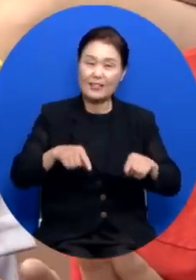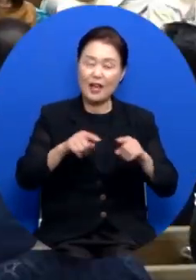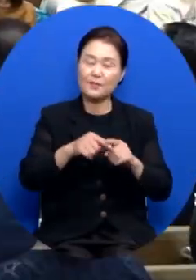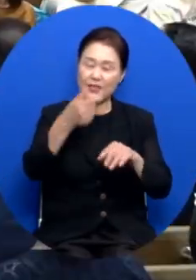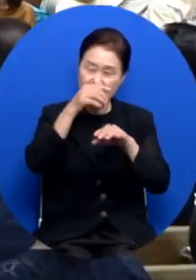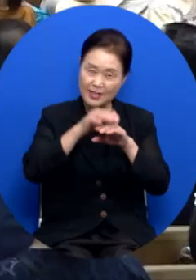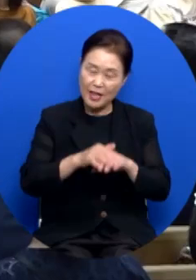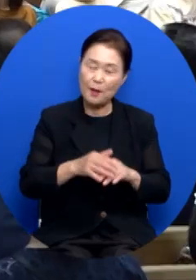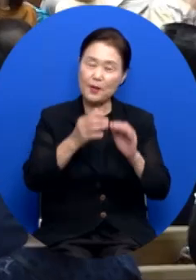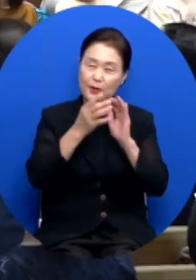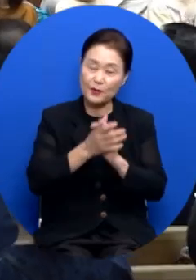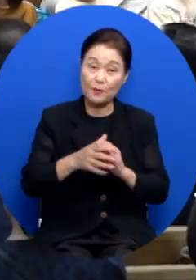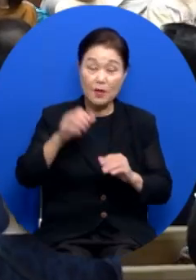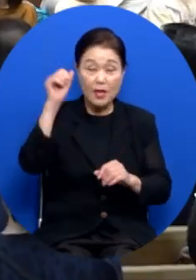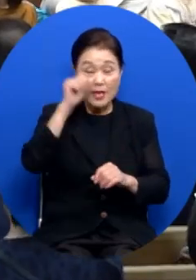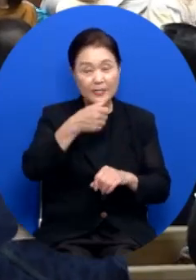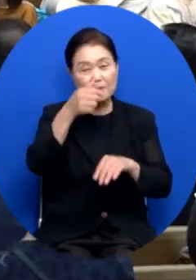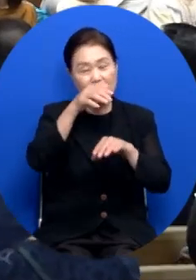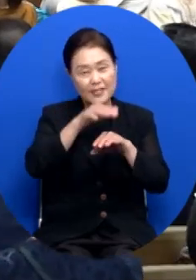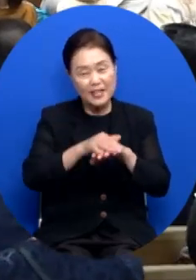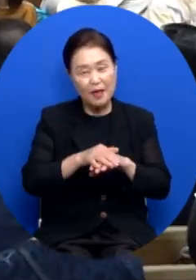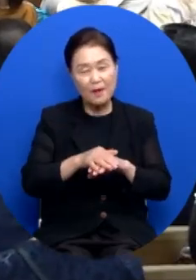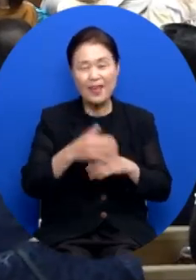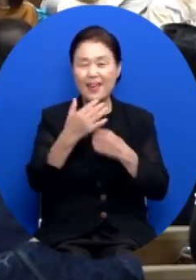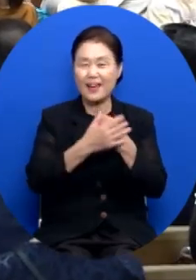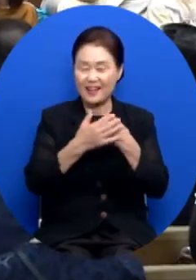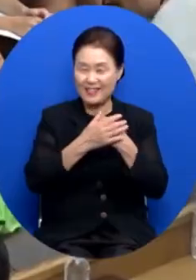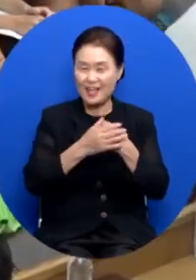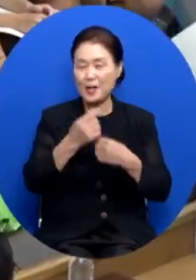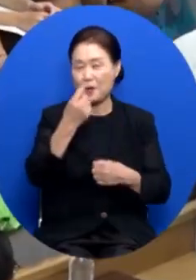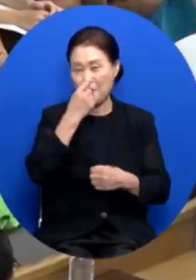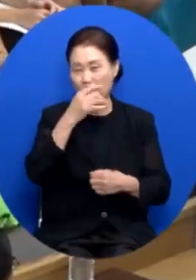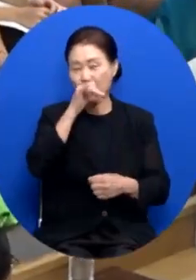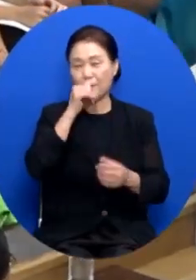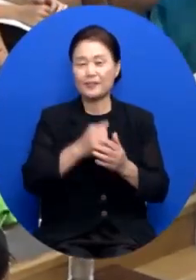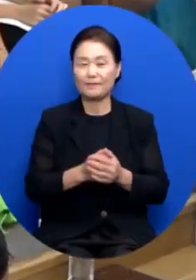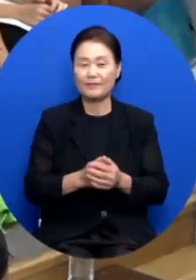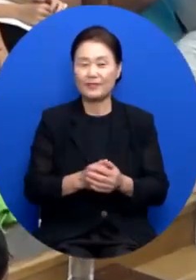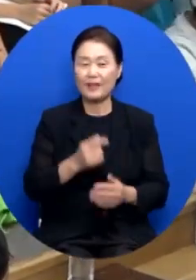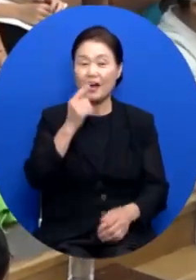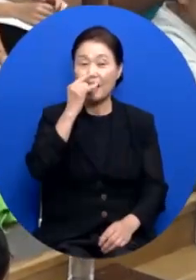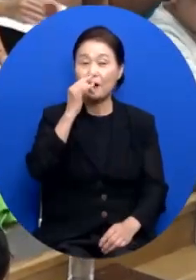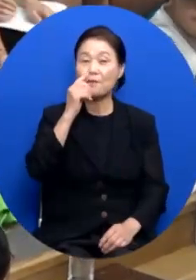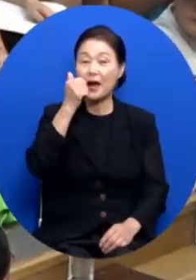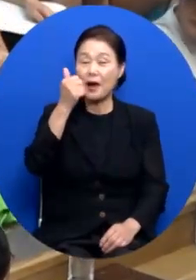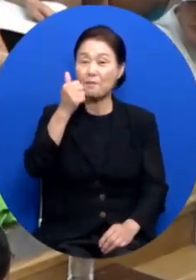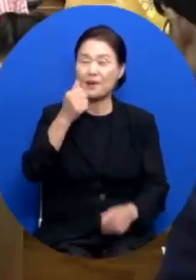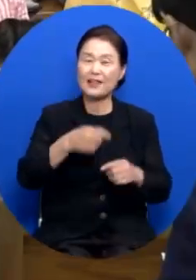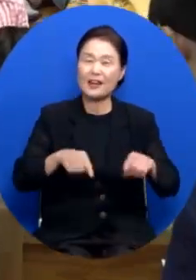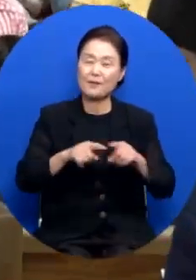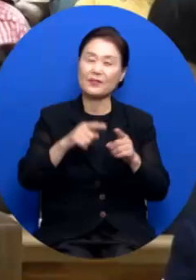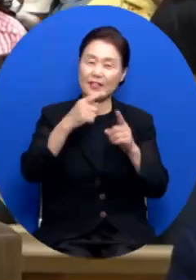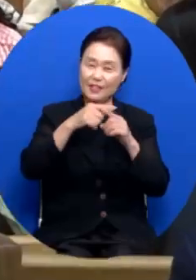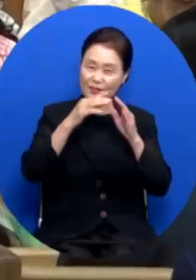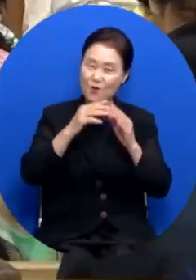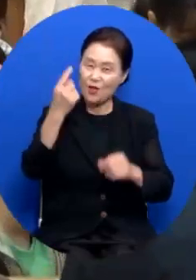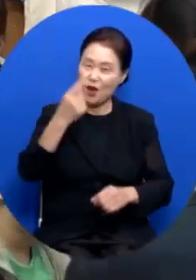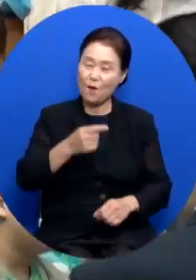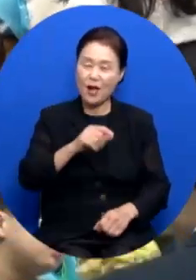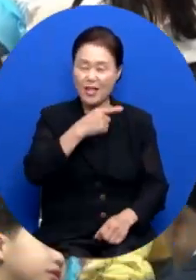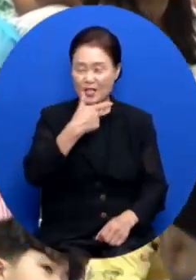예배하며 새벽 집회의 은혜를 자연스럽게 배워갑니다. 엄마, 아빠는 오늘 교회 자체 좋아요. 우리